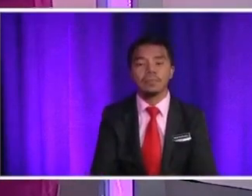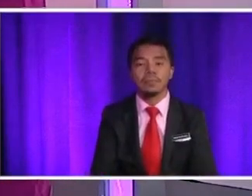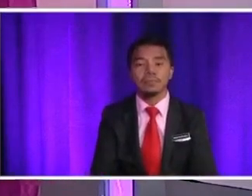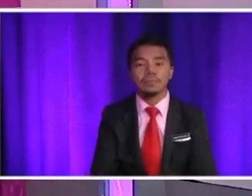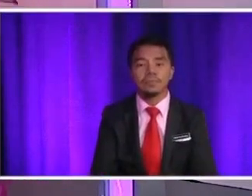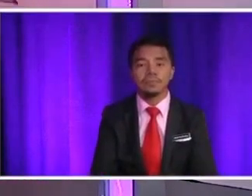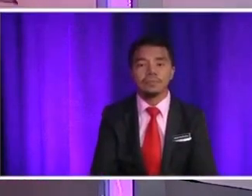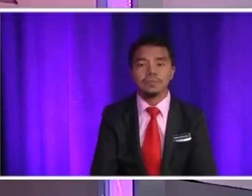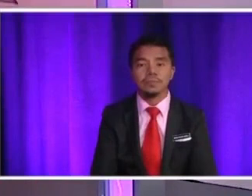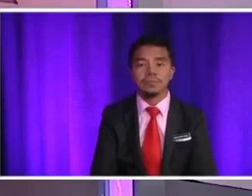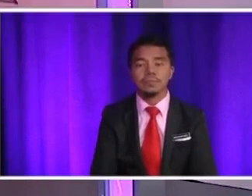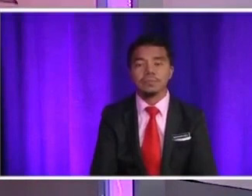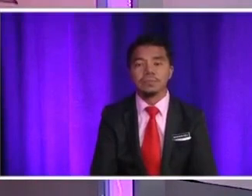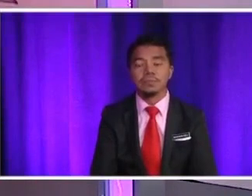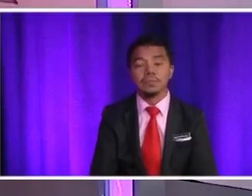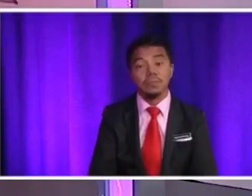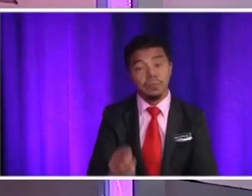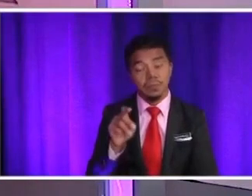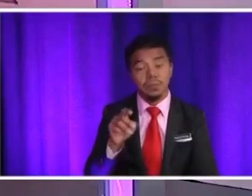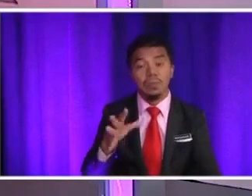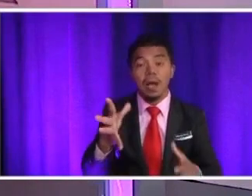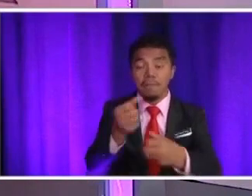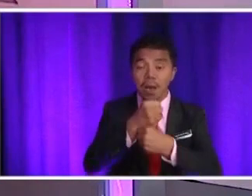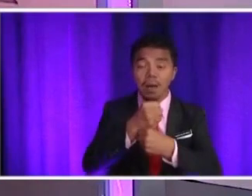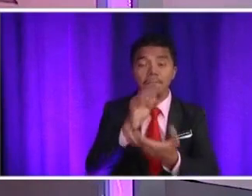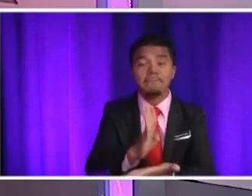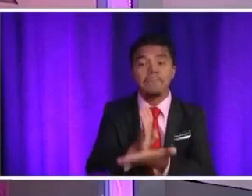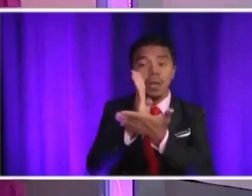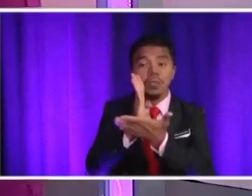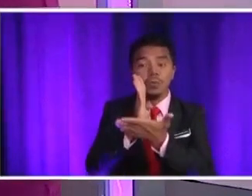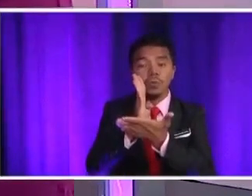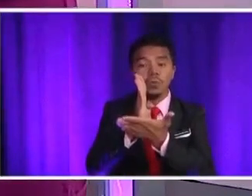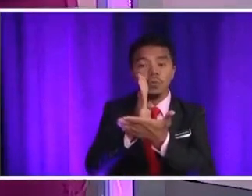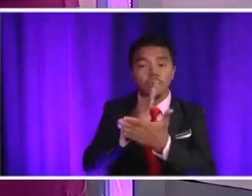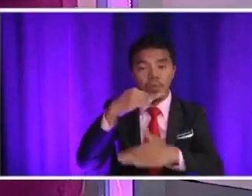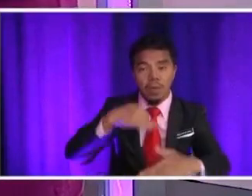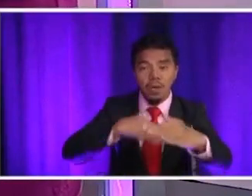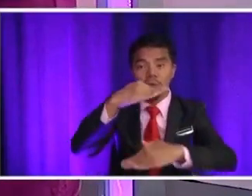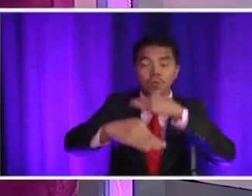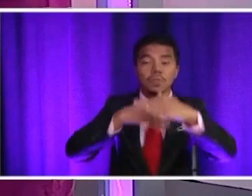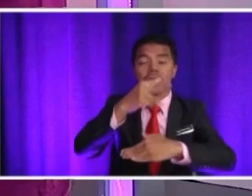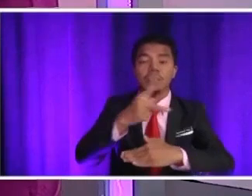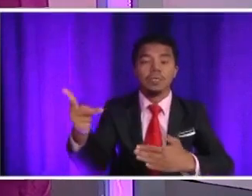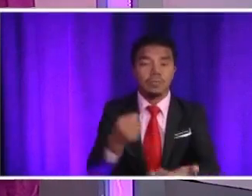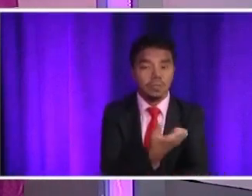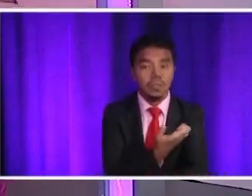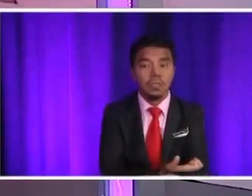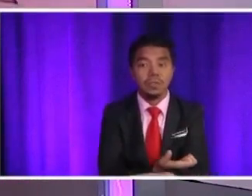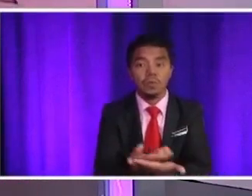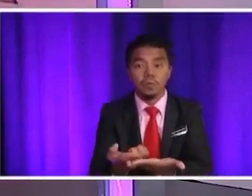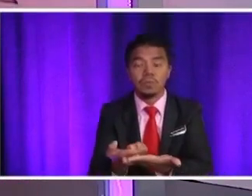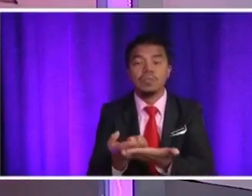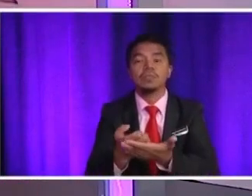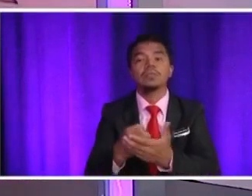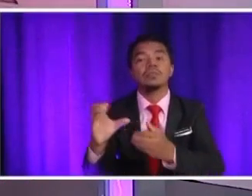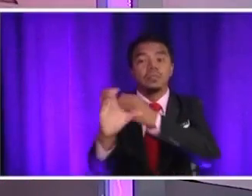juga dapat membantu pembangunan ekonomi. Jual beli kan dapat membangunkan aliran keuangan negara.